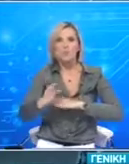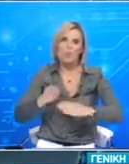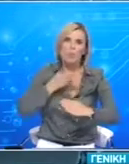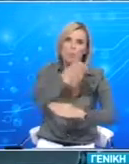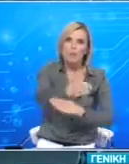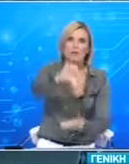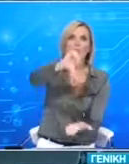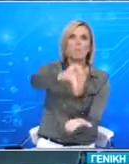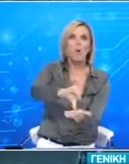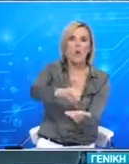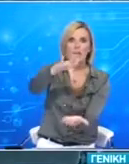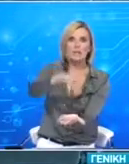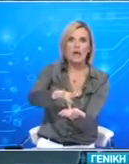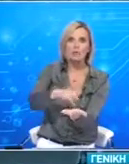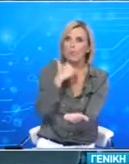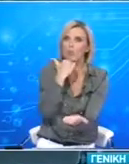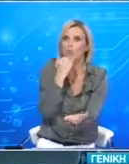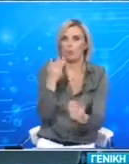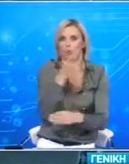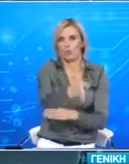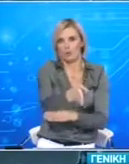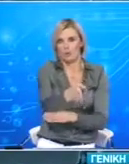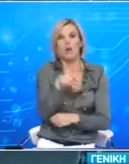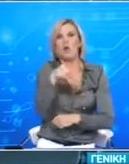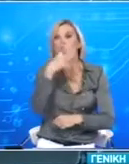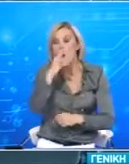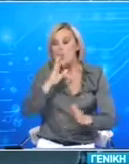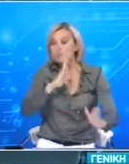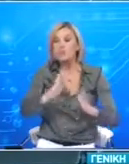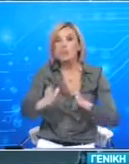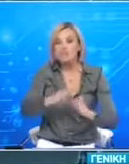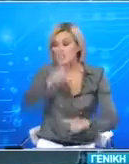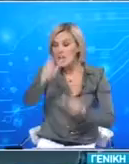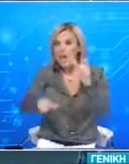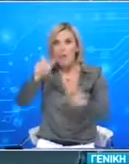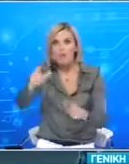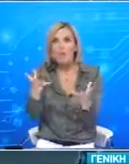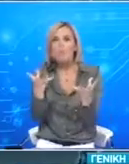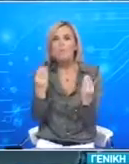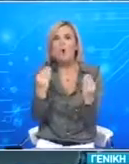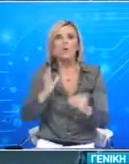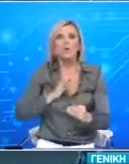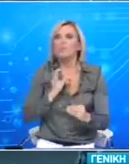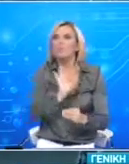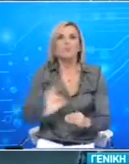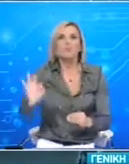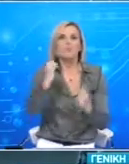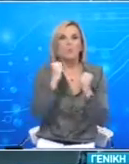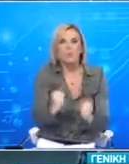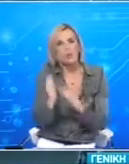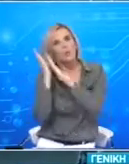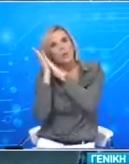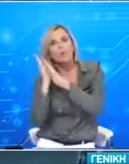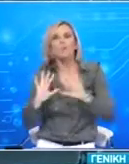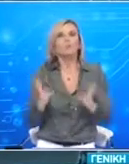για υγειονομικούς λόγους. Για την υγειονομική και όχι μόνο προστασία και των ίδιων και των κατοίκων του νησιού. Θέλω να